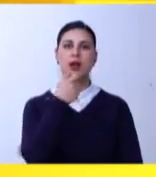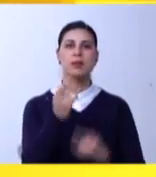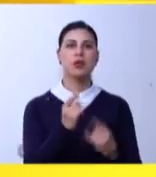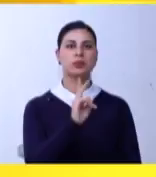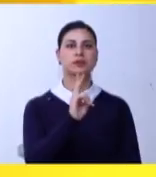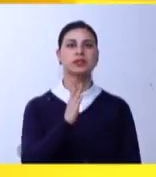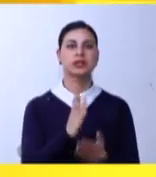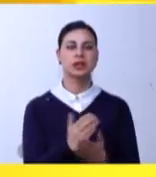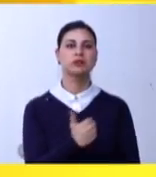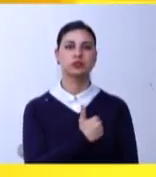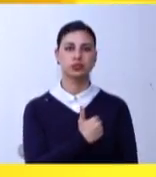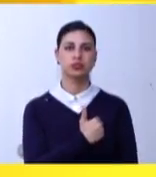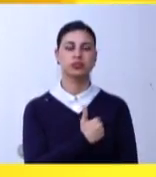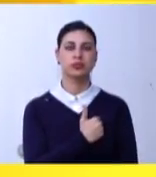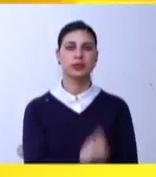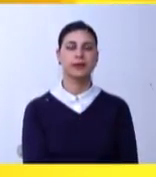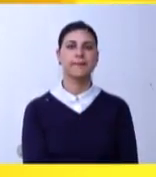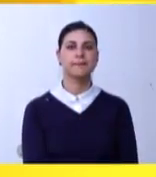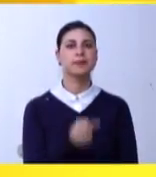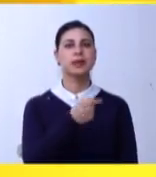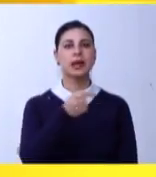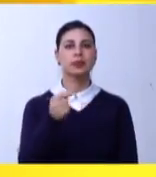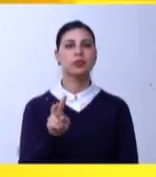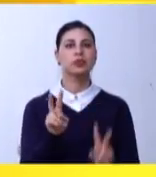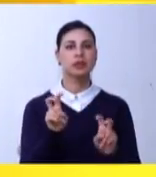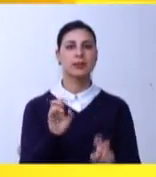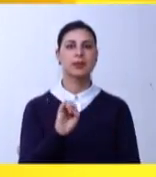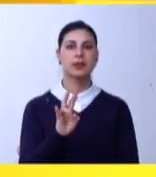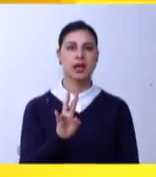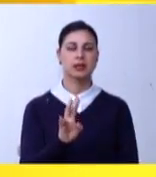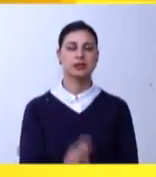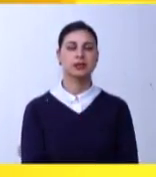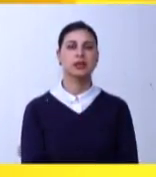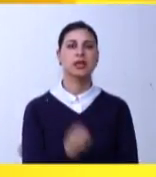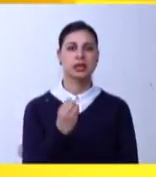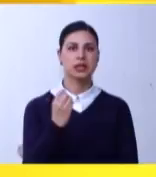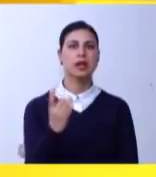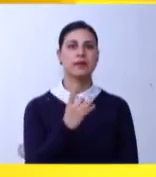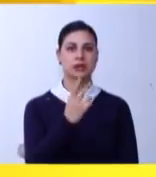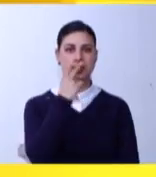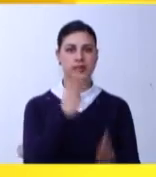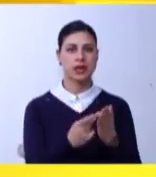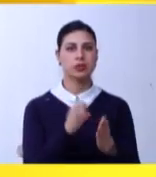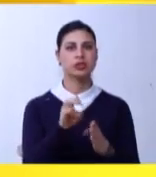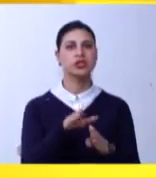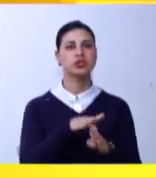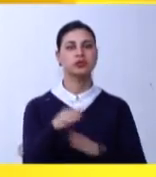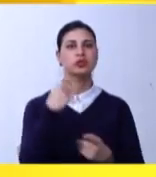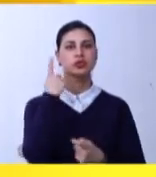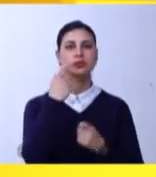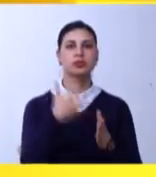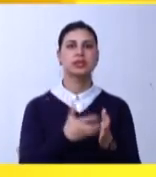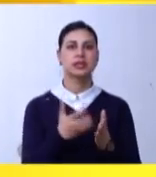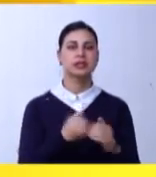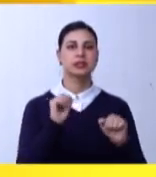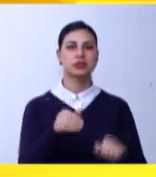ვისაც აქვს სურვილი გამოტოვებული თემები ან კიდევ ერთხელ ნახოს ან შეივსოს ინფორმაციის დანაკლისი,